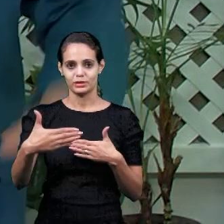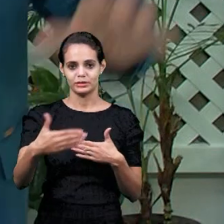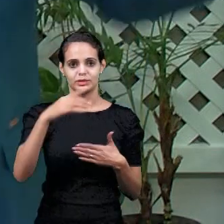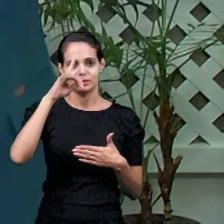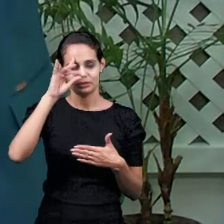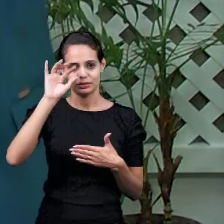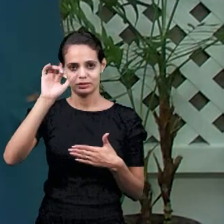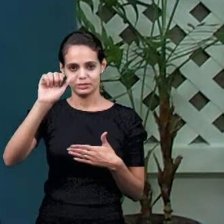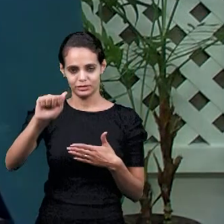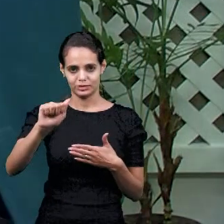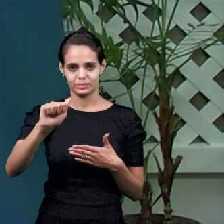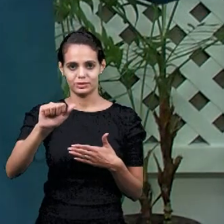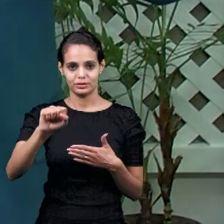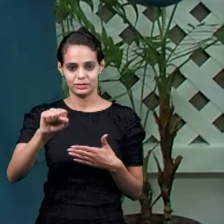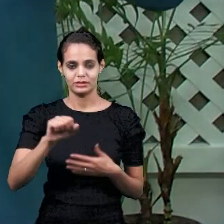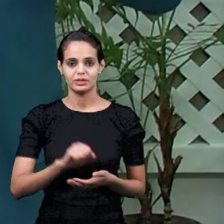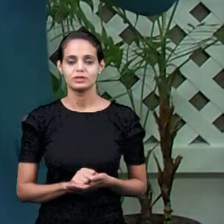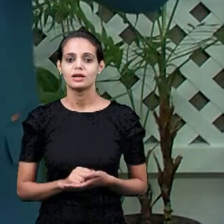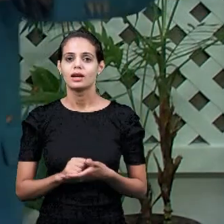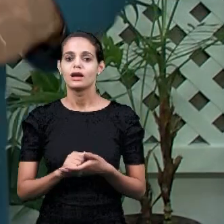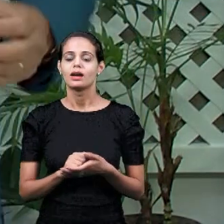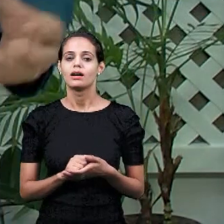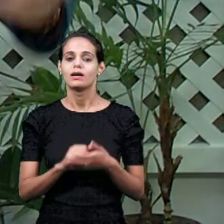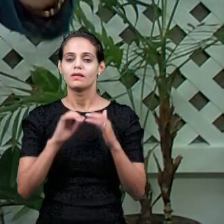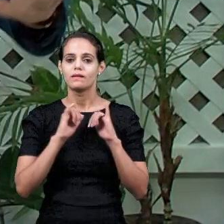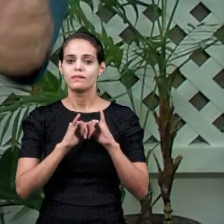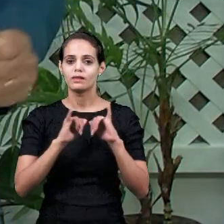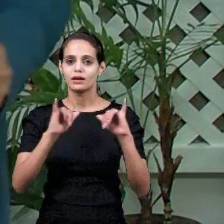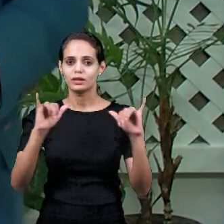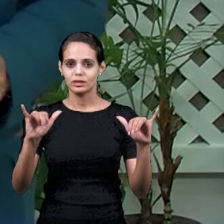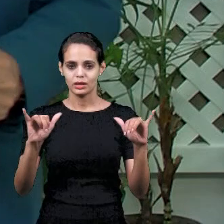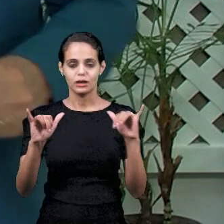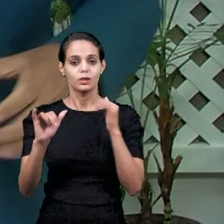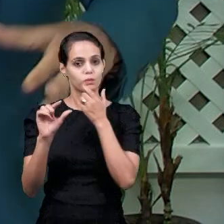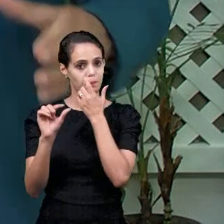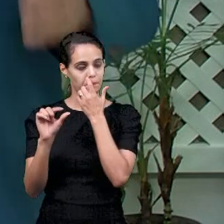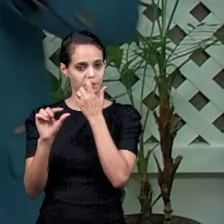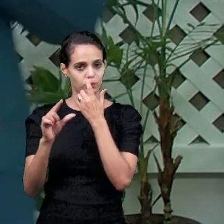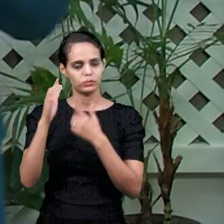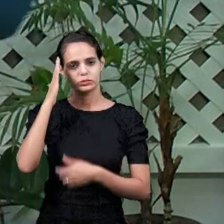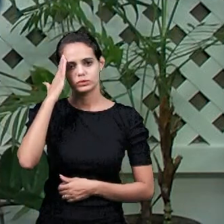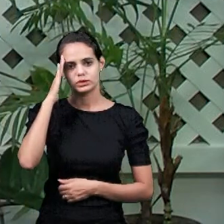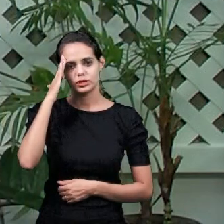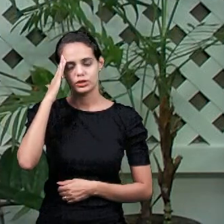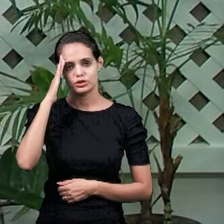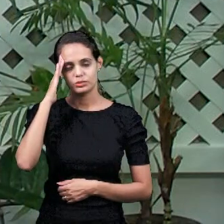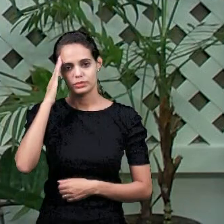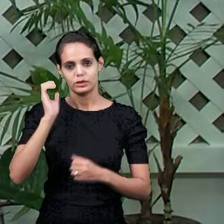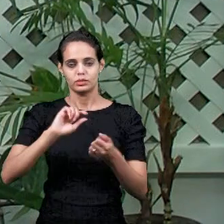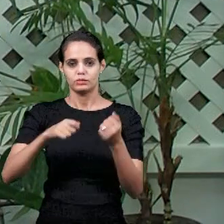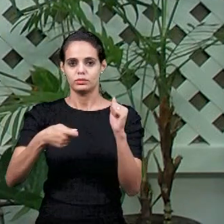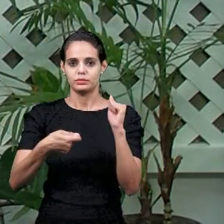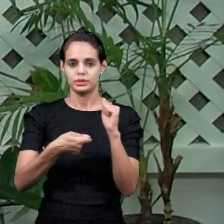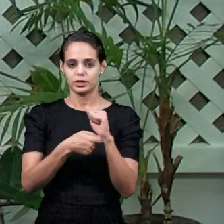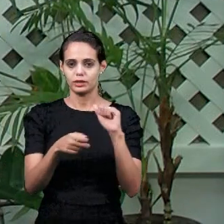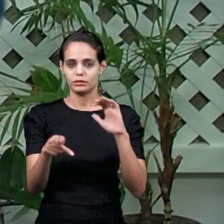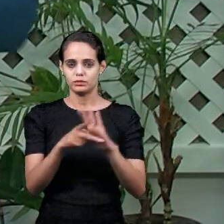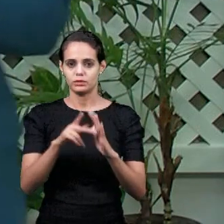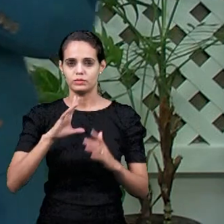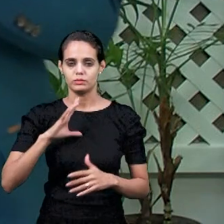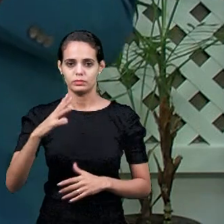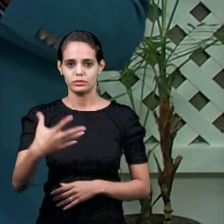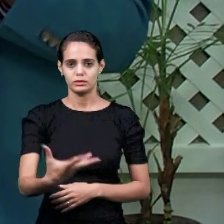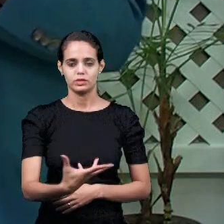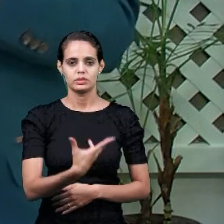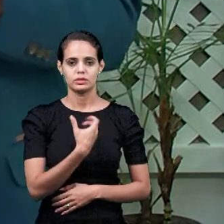mettre dans les messages un peu de la compréhension à propos du mystère du salut. Mais